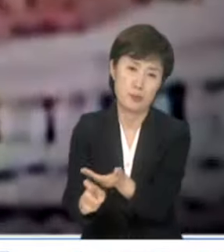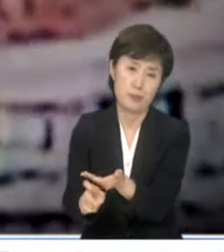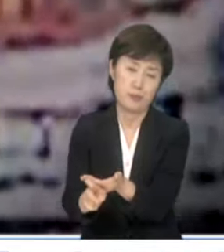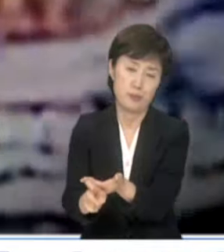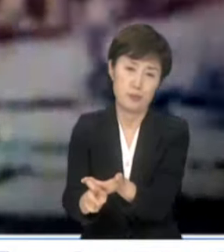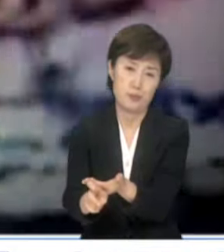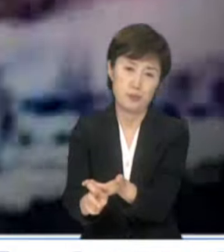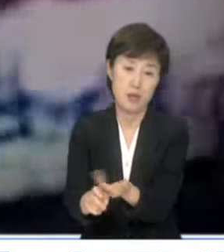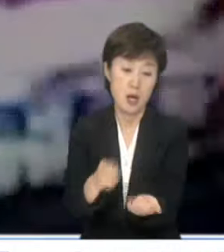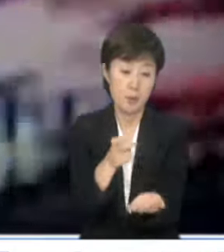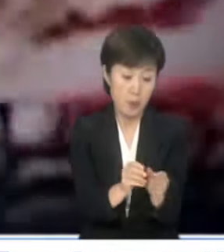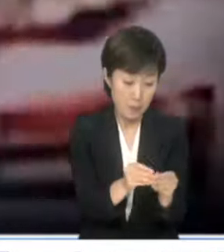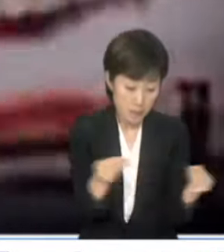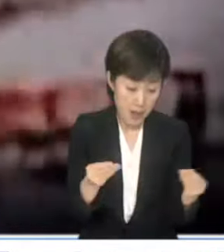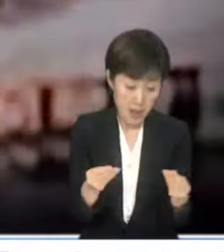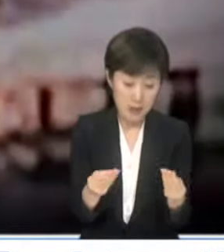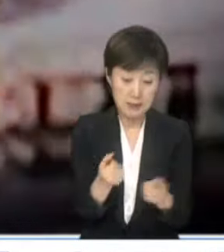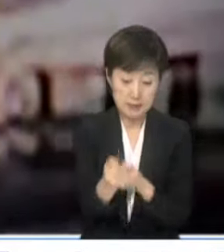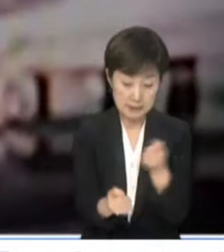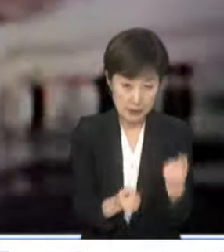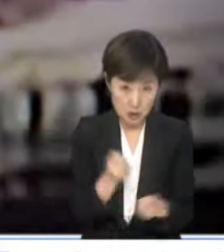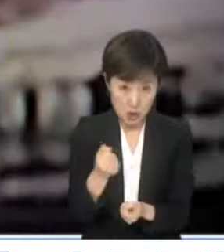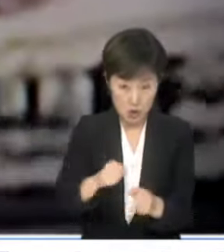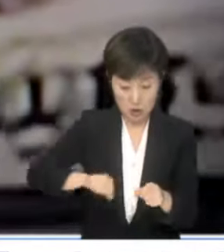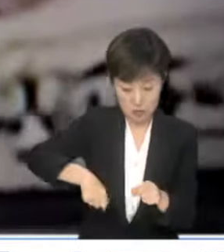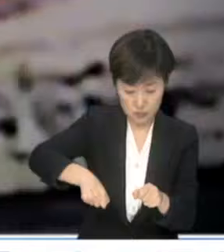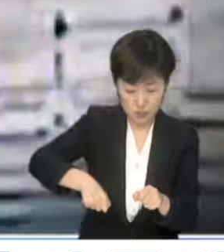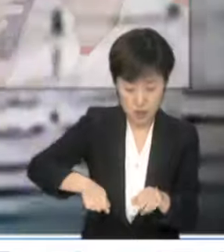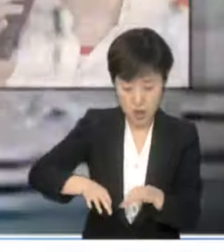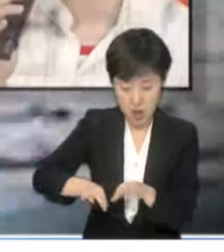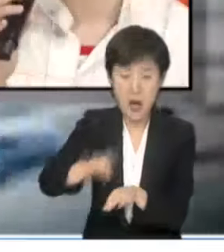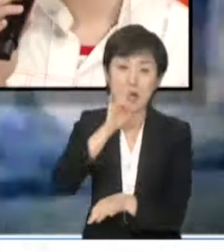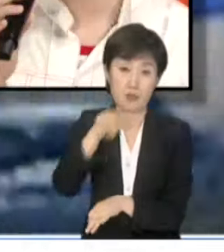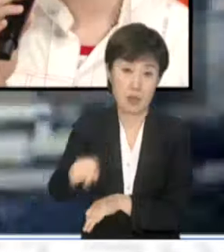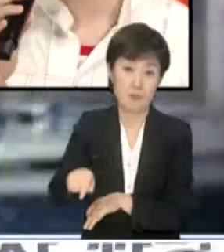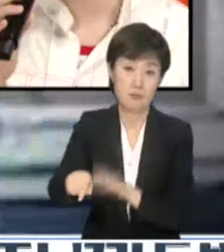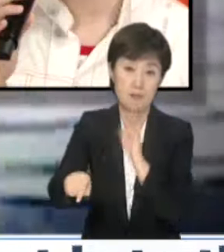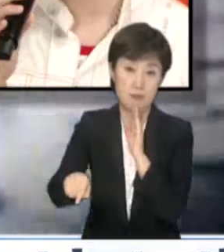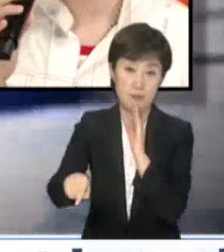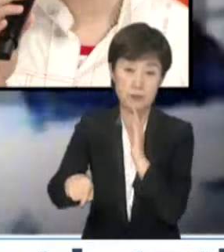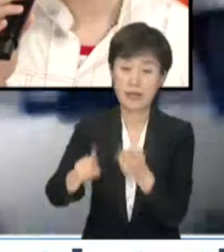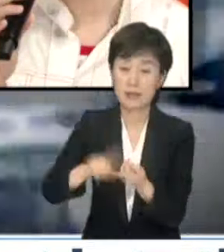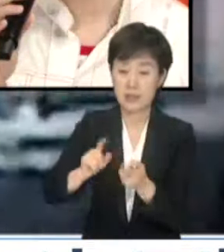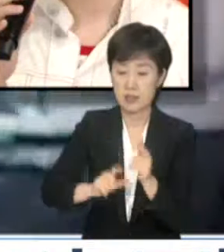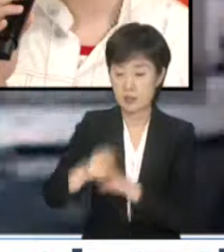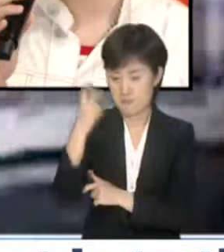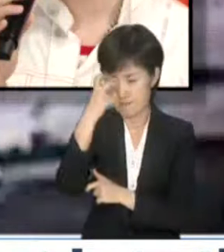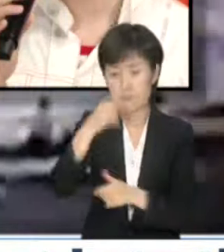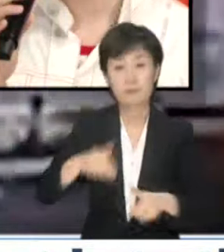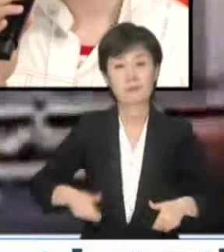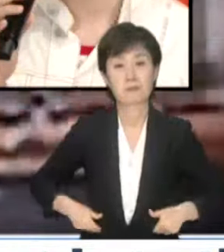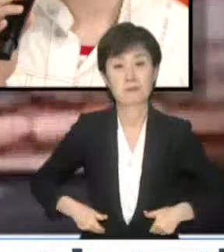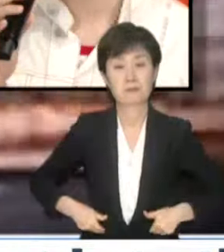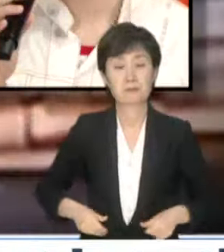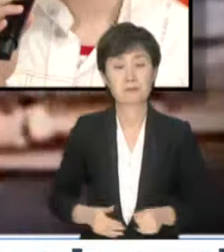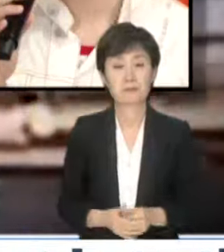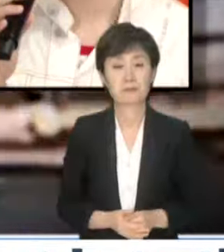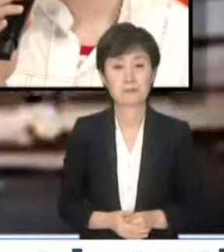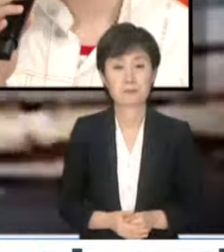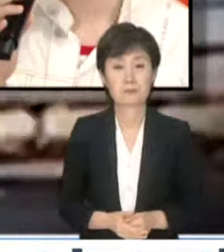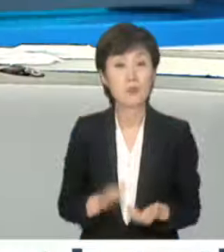장치 자전거라고 하더라도 인도를 침범해서는 안 되게 되어 있죠. 그 부분에 대해서 이제 추가적인 조치도 가능할 수 있습니다. 네.